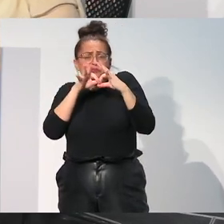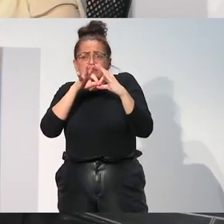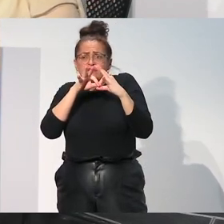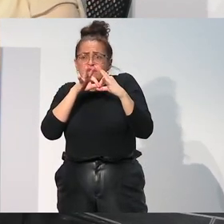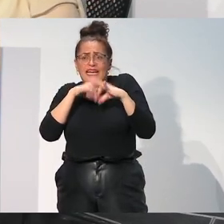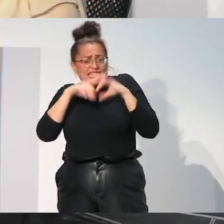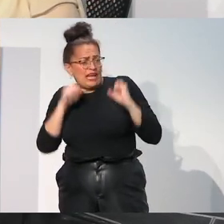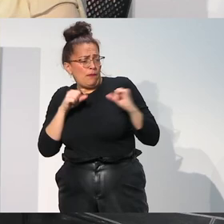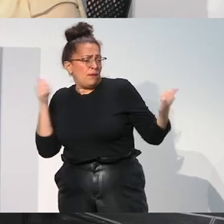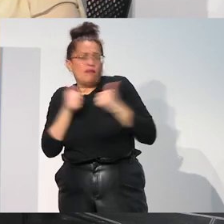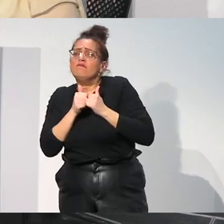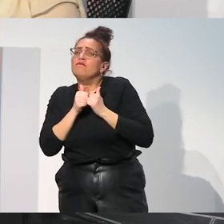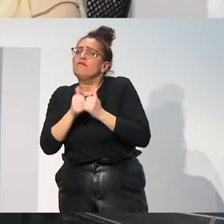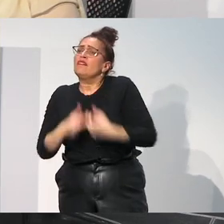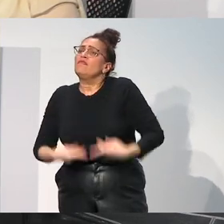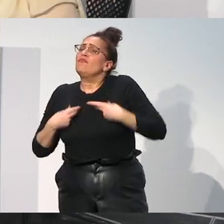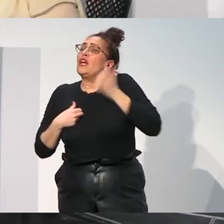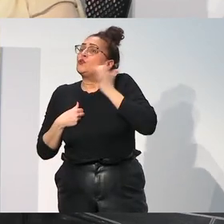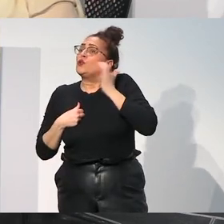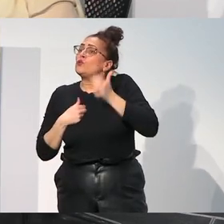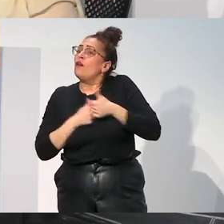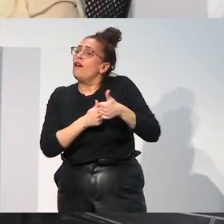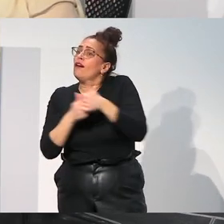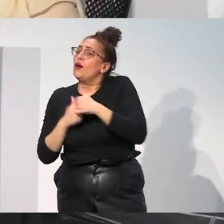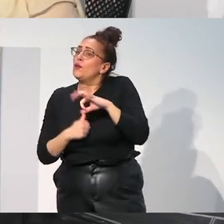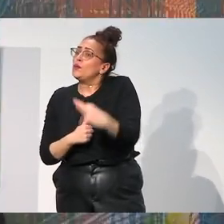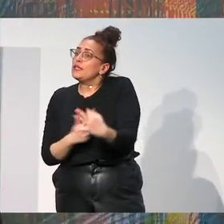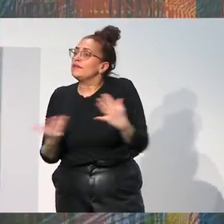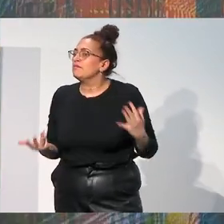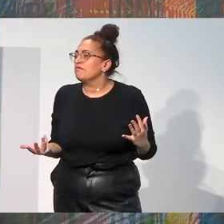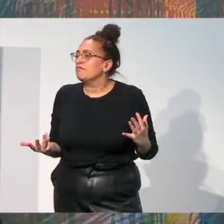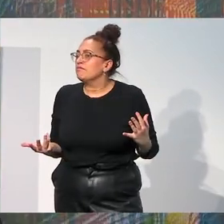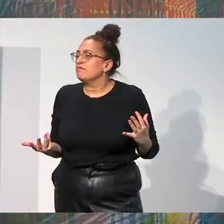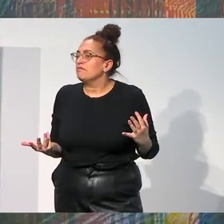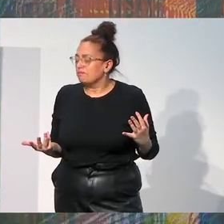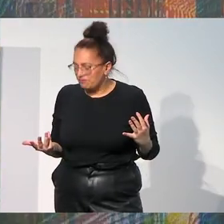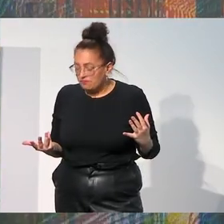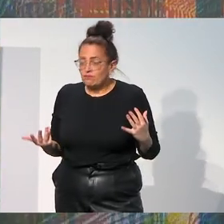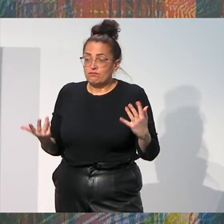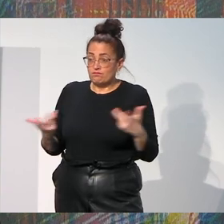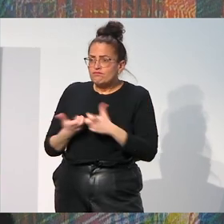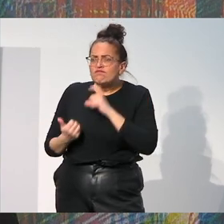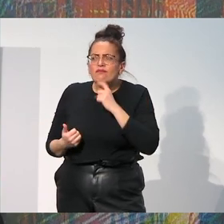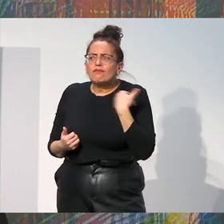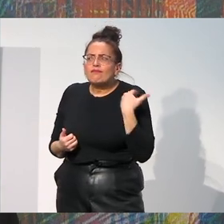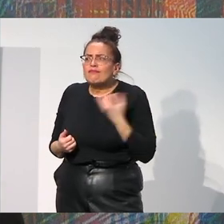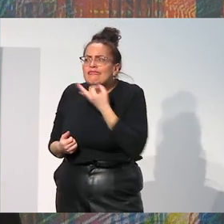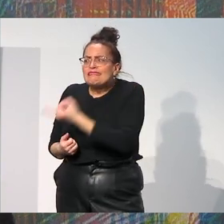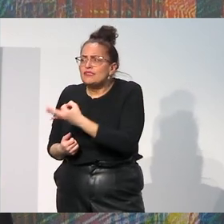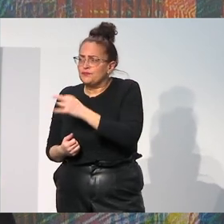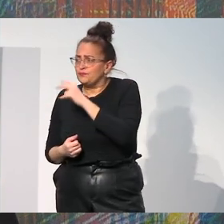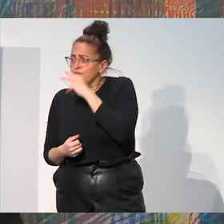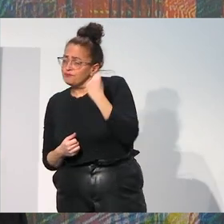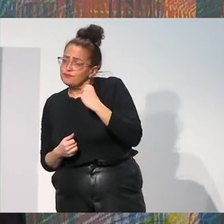vraiment extrêmement important parce que souvent, comme je disais tout à l'heure, on est focalisé à propos de ce qui se passe entre un humain et un animal